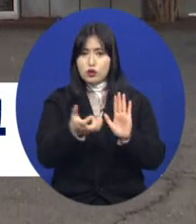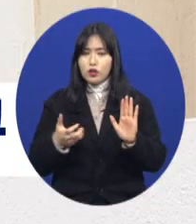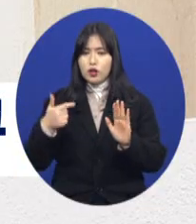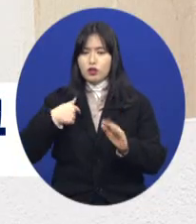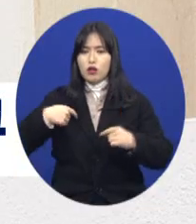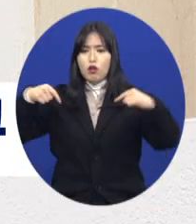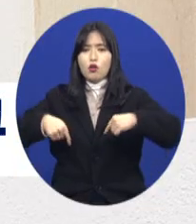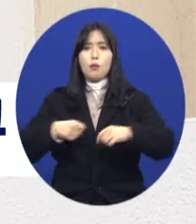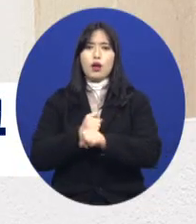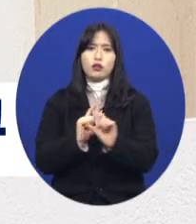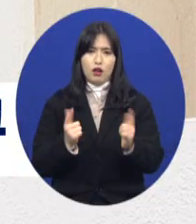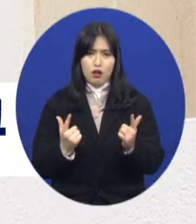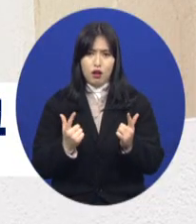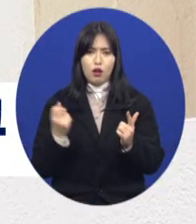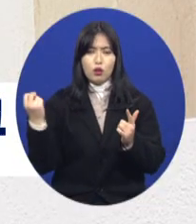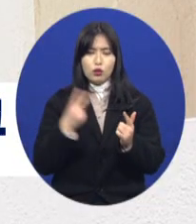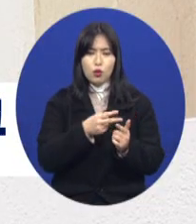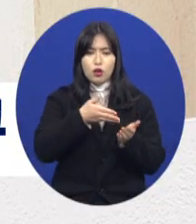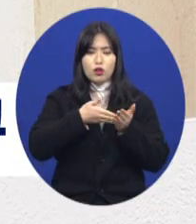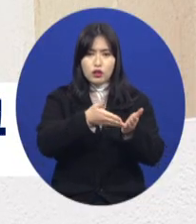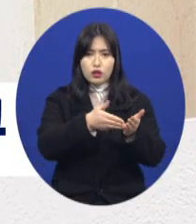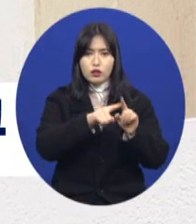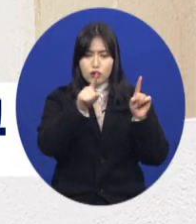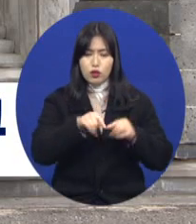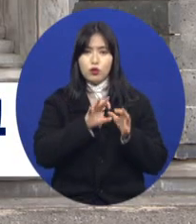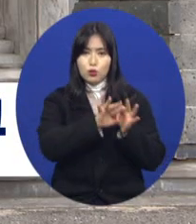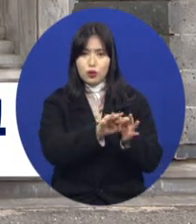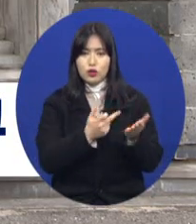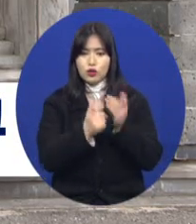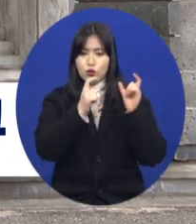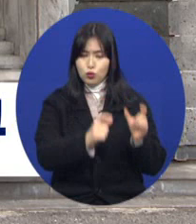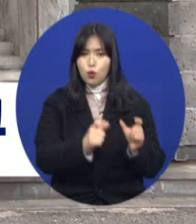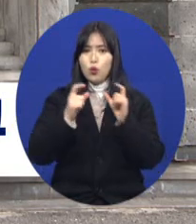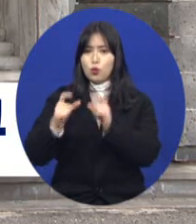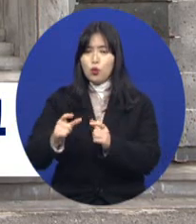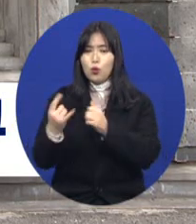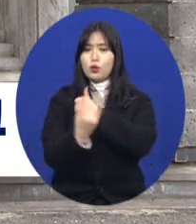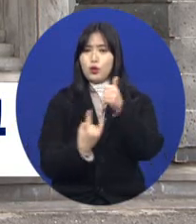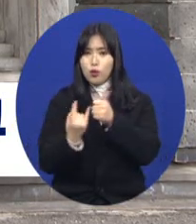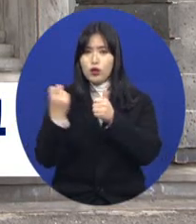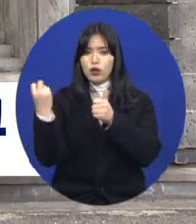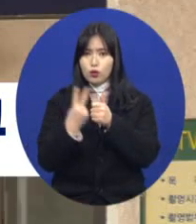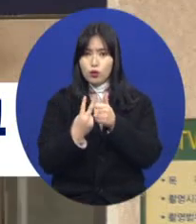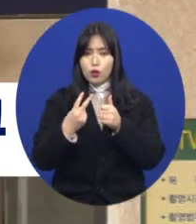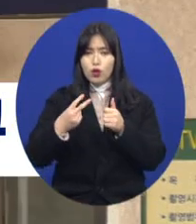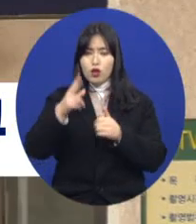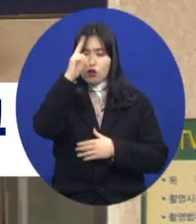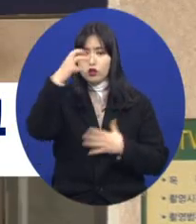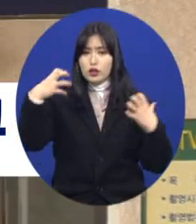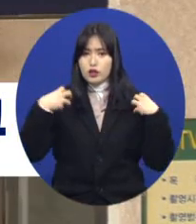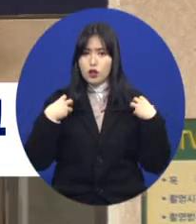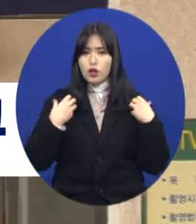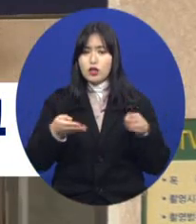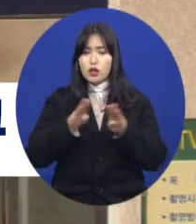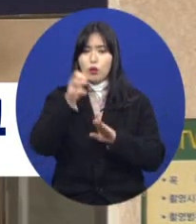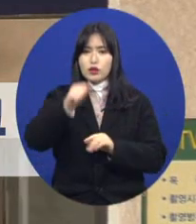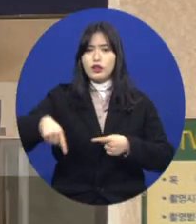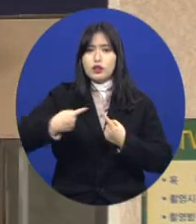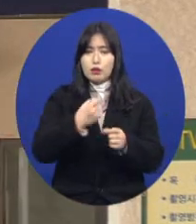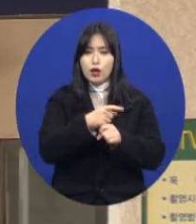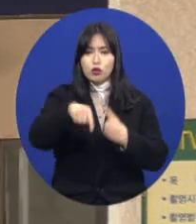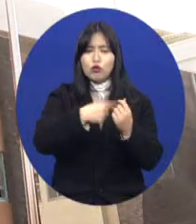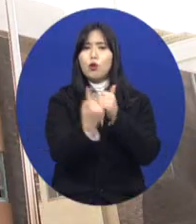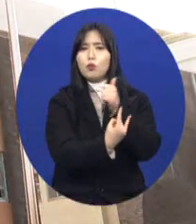협의를 하지 않았다며 의견서를 통해 제주도와 제주 자치 경찰 위원회 제주 경찰청의 기관장이 참여하는 운영